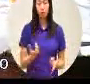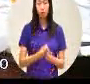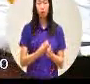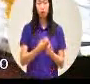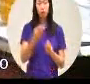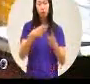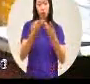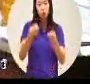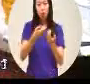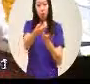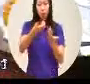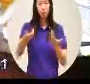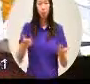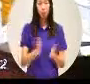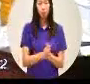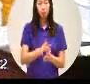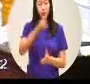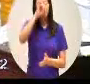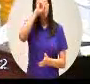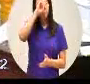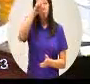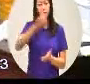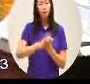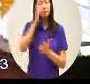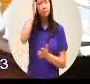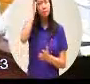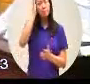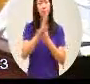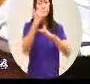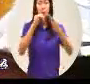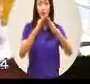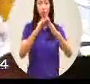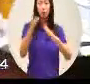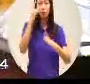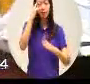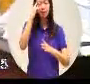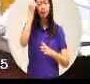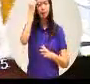让大家会使去读，伊要爱读的学校嘛，吼、哦、啊，这个变成是一个重点。